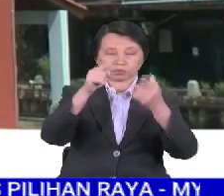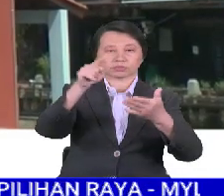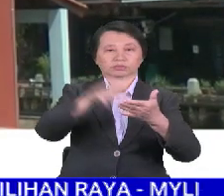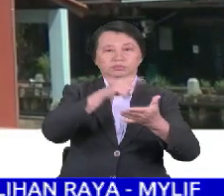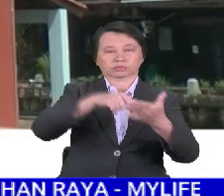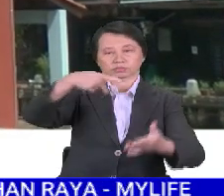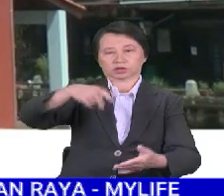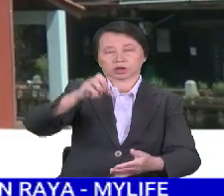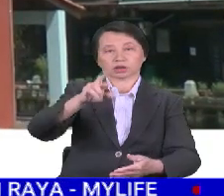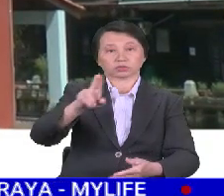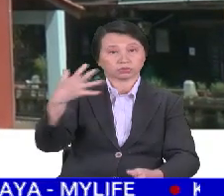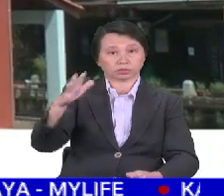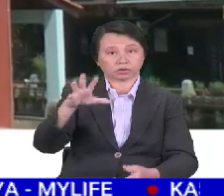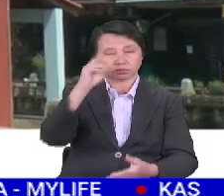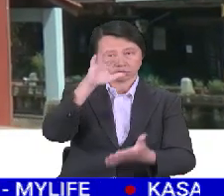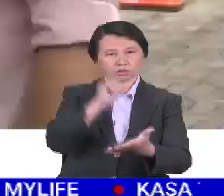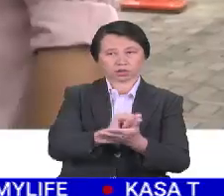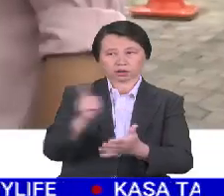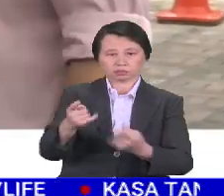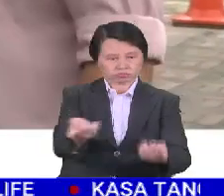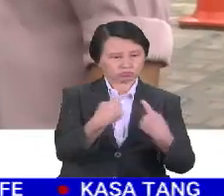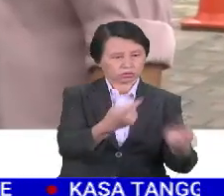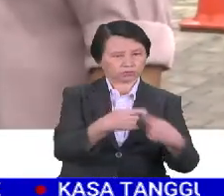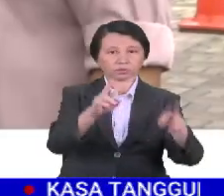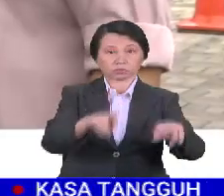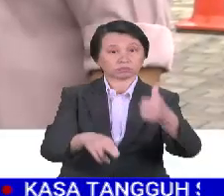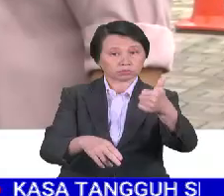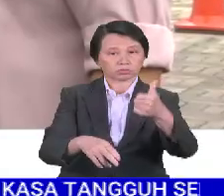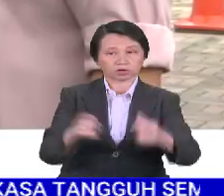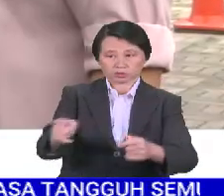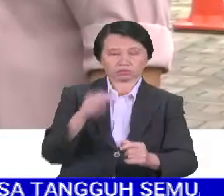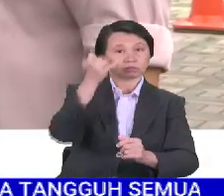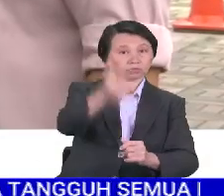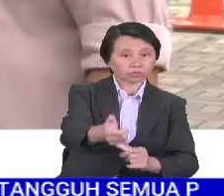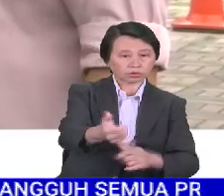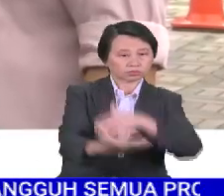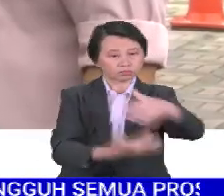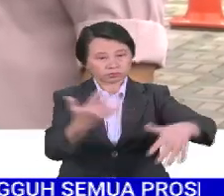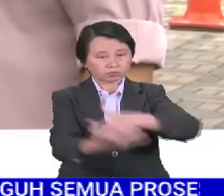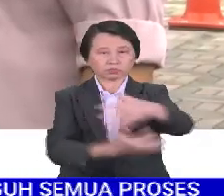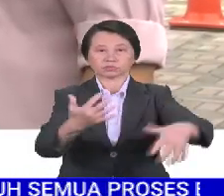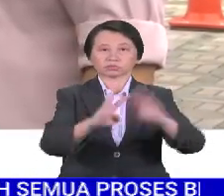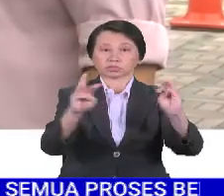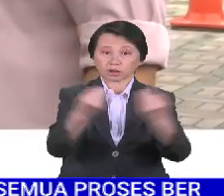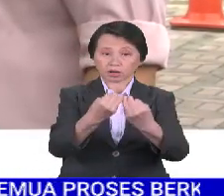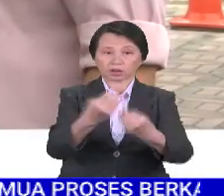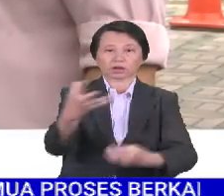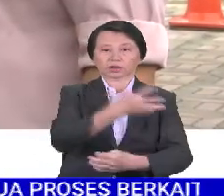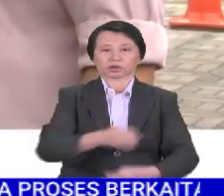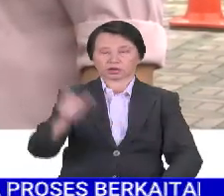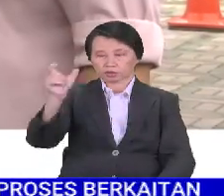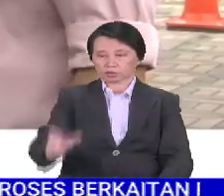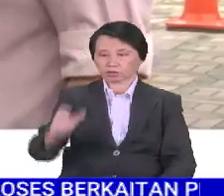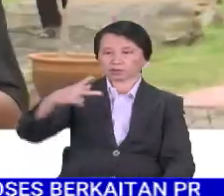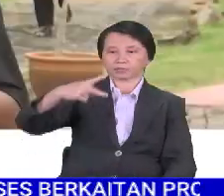PRU ke-15. Keyakinan itu berdasarkan respons pengundi pada sesi turun padang menyantuni masyarakat setempat. Sementara itu, calon